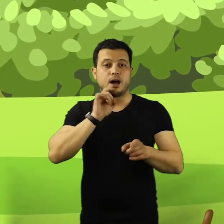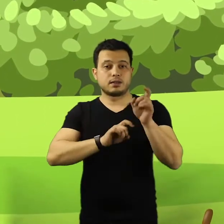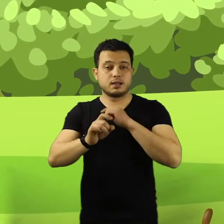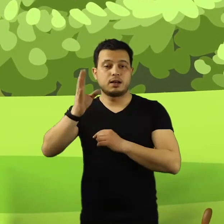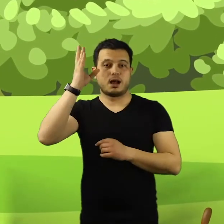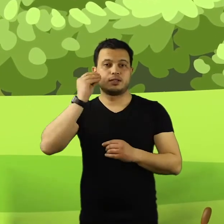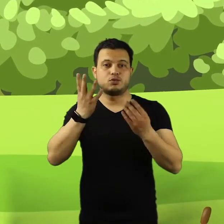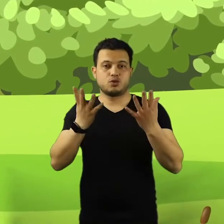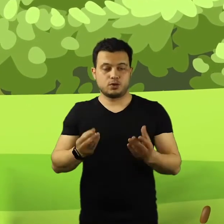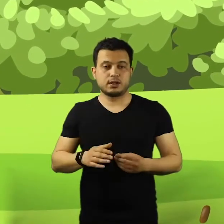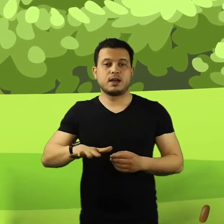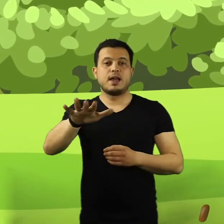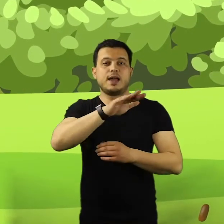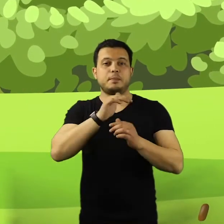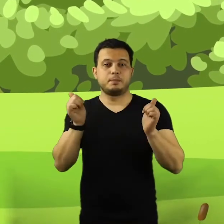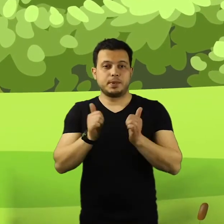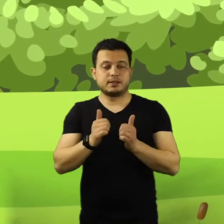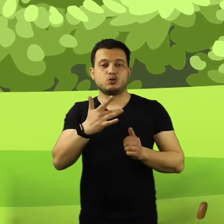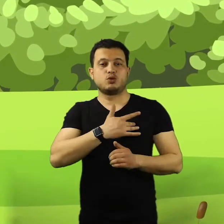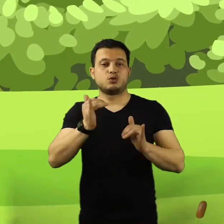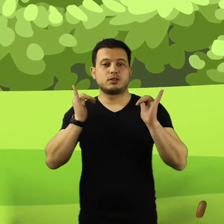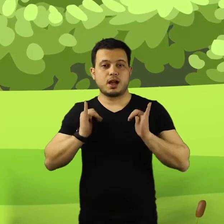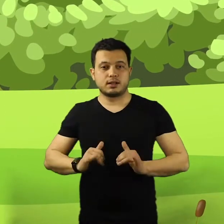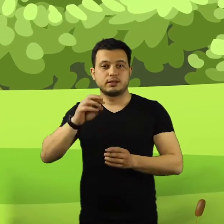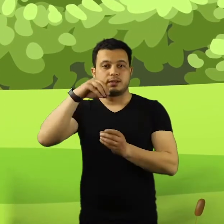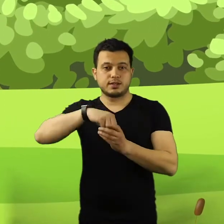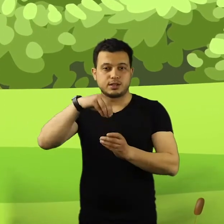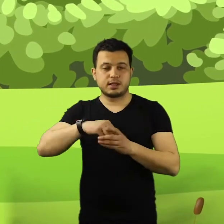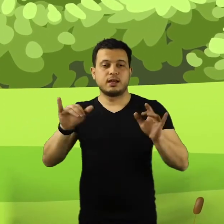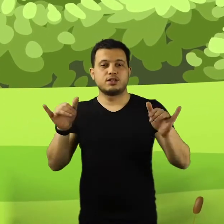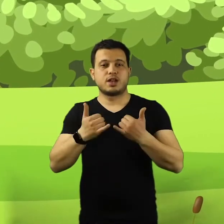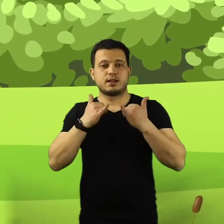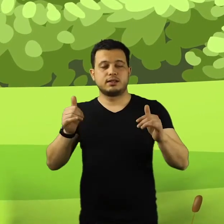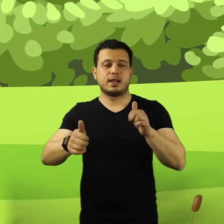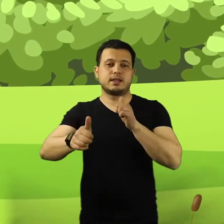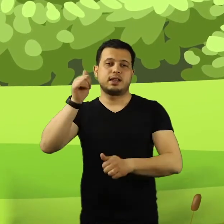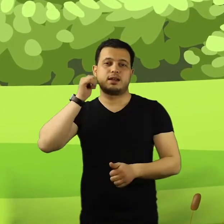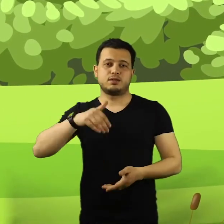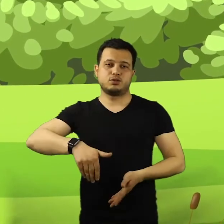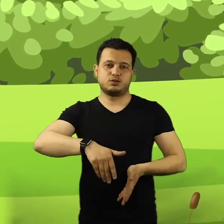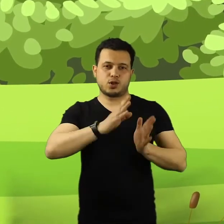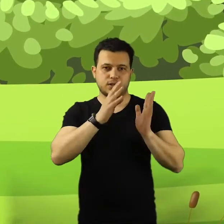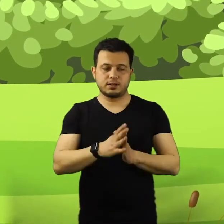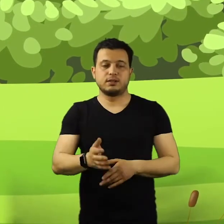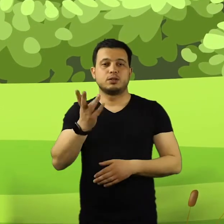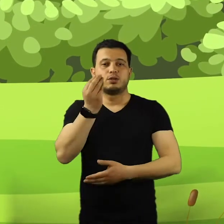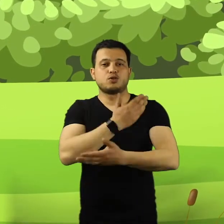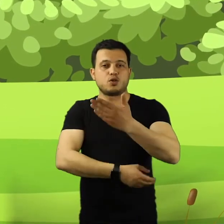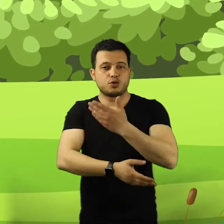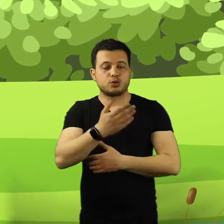anladılar Hep birlikte gönül rahatlığı içinde şenliğe geri döndüler Çok yoruldum,